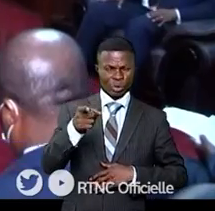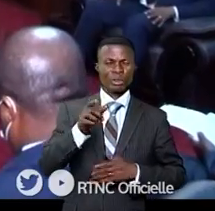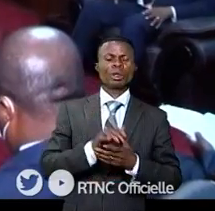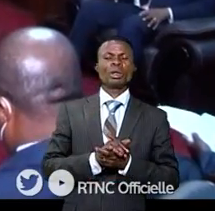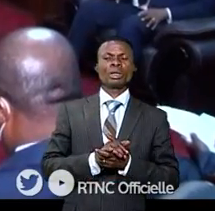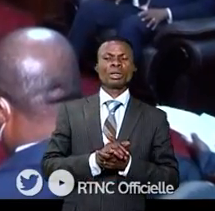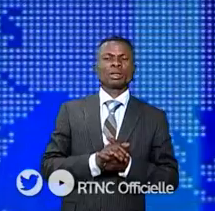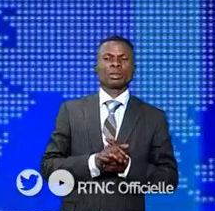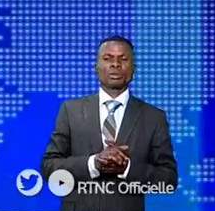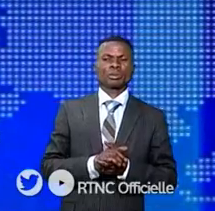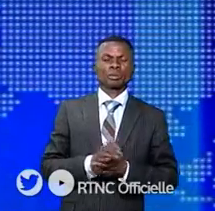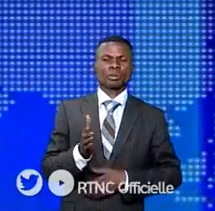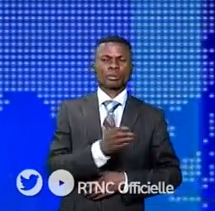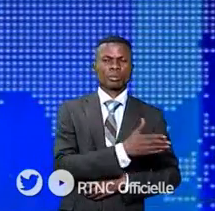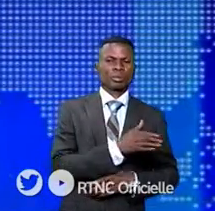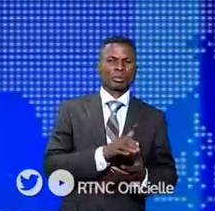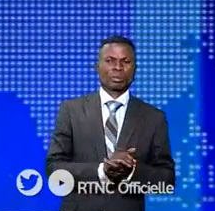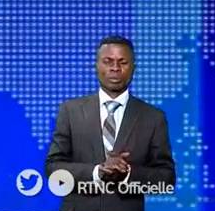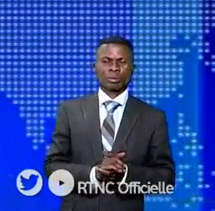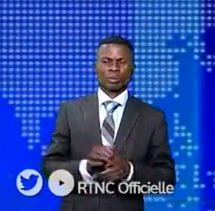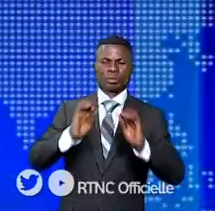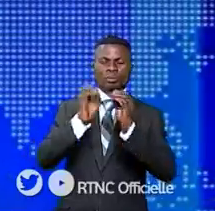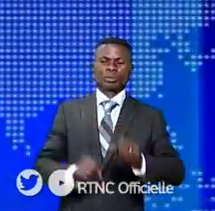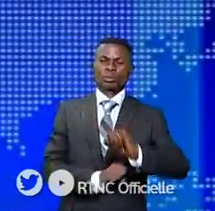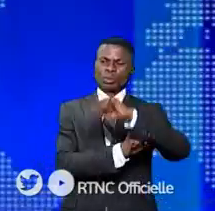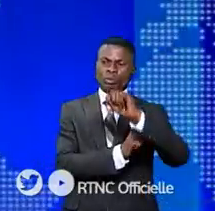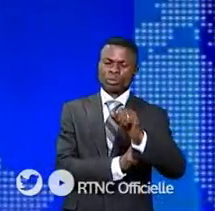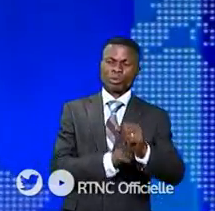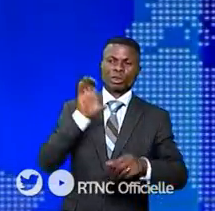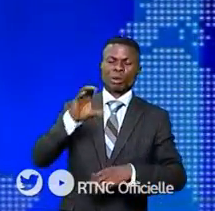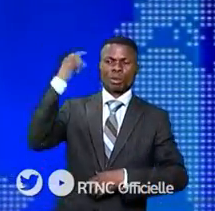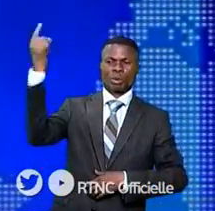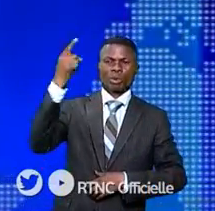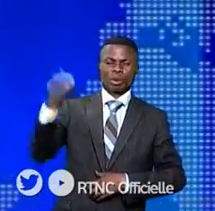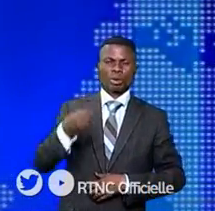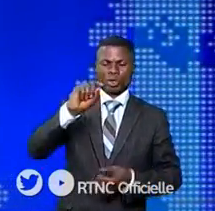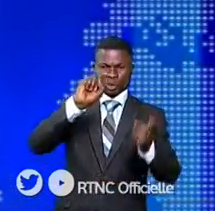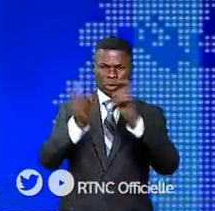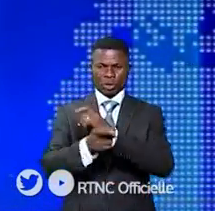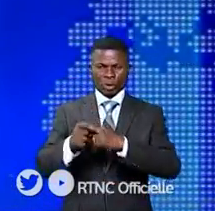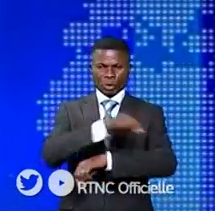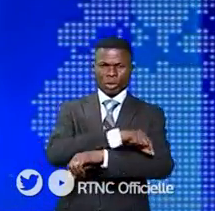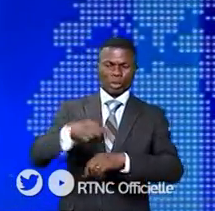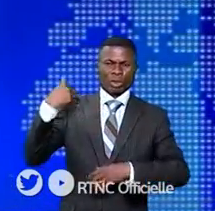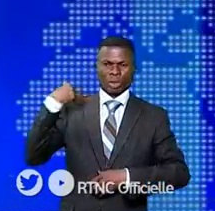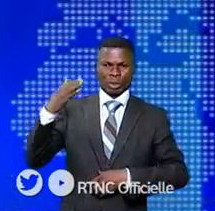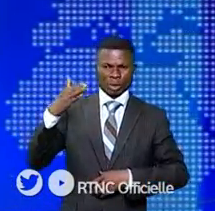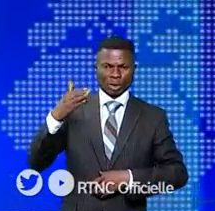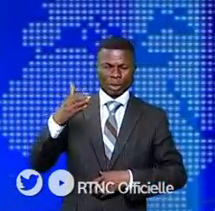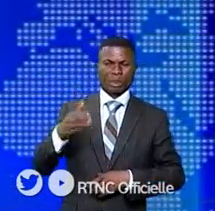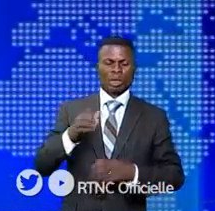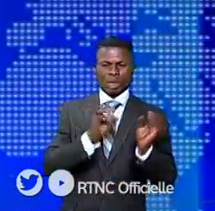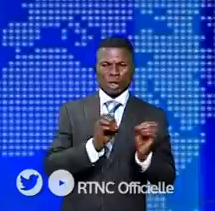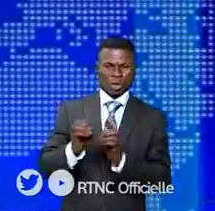ministre de l'Environnement. L'appui technique et financier de la Banque mondiale à la réforme de l'administration publique a fait